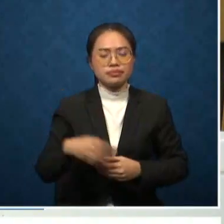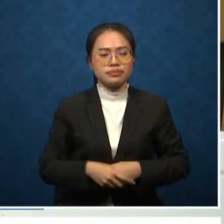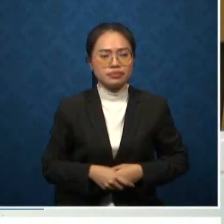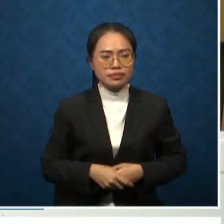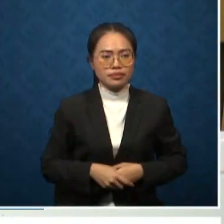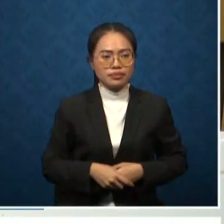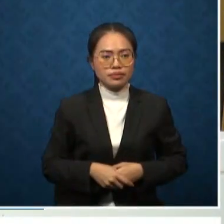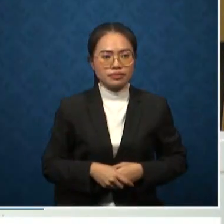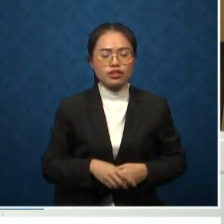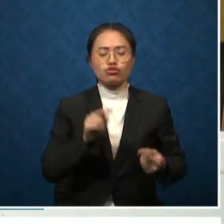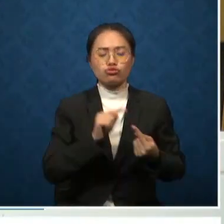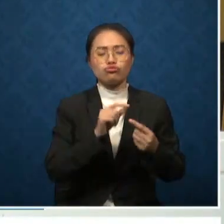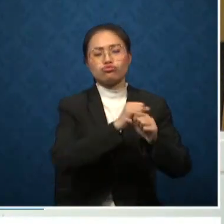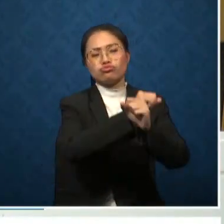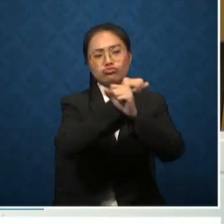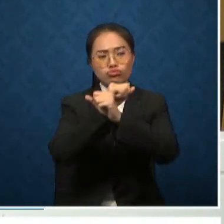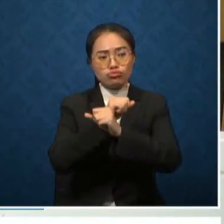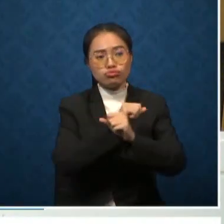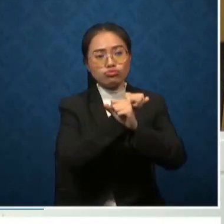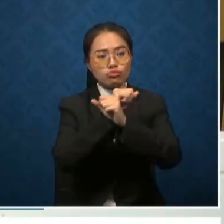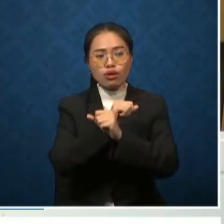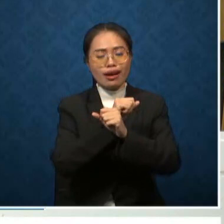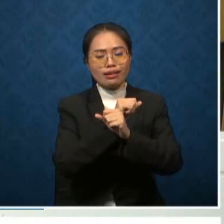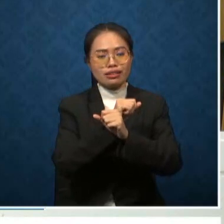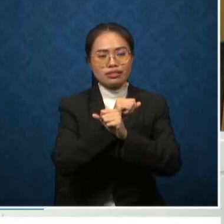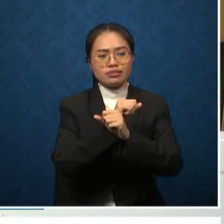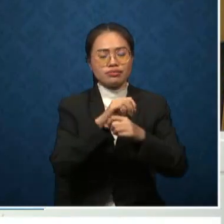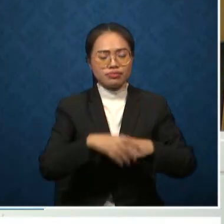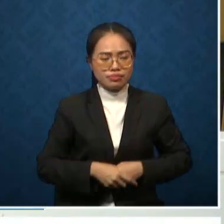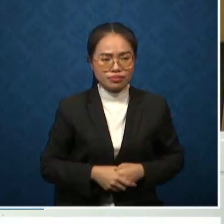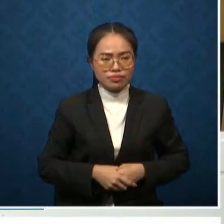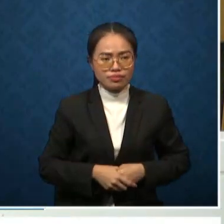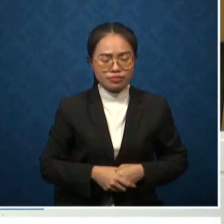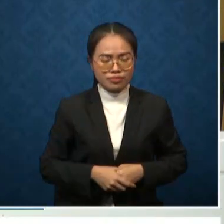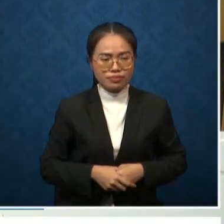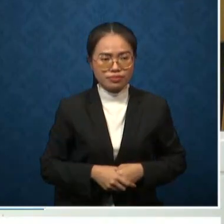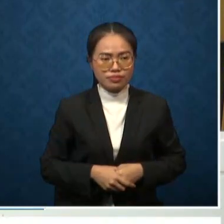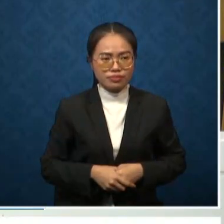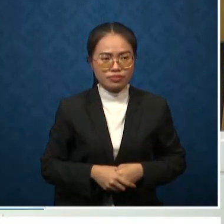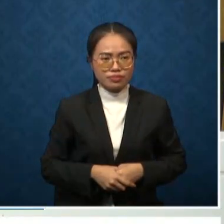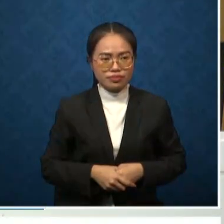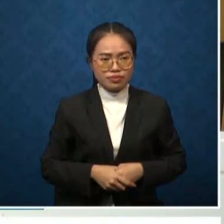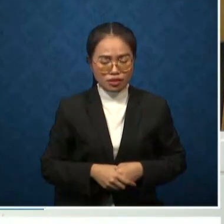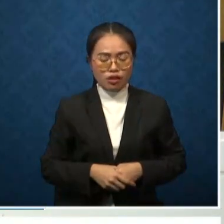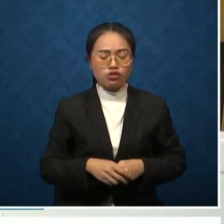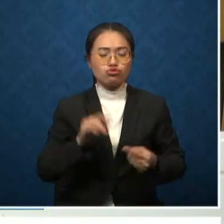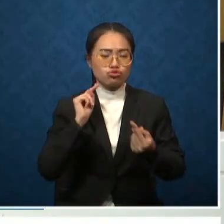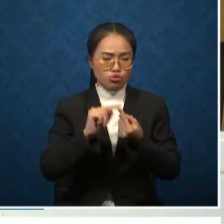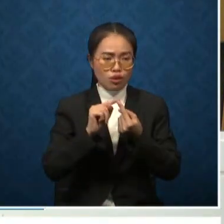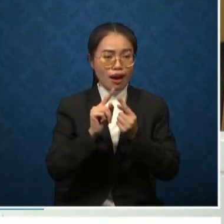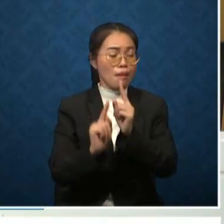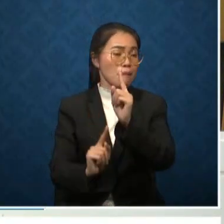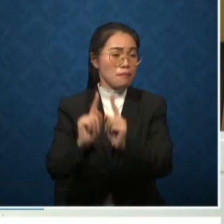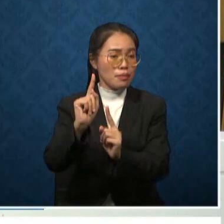ป็นเรื่องของการป้องกันหลีกเลี่ยงการหลบเลี่ยงภาษีการรั่วไหลนะครับเพราะฉะนั้นเงื่อนไขในการประเมิน